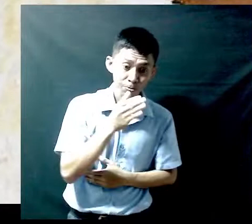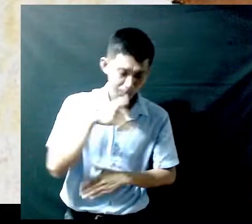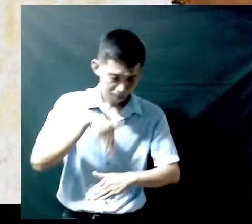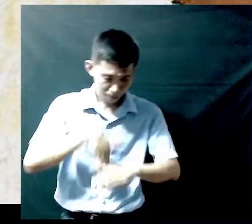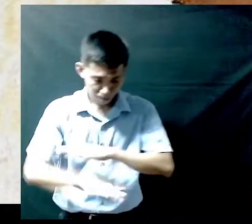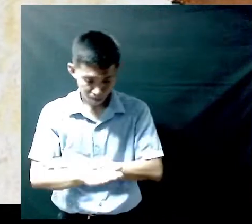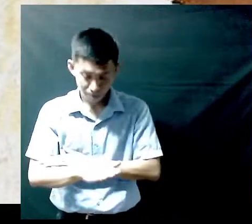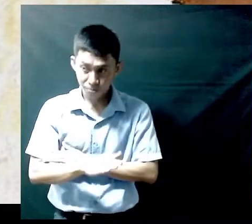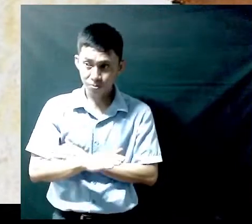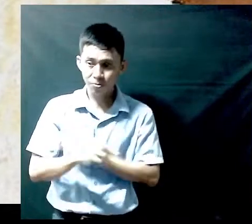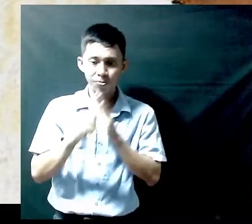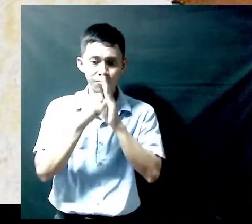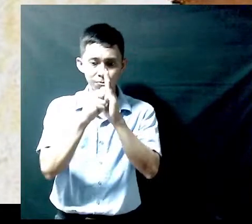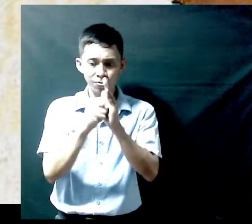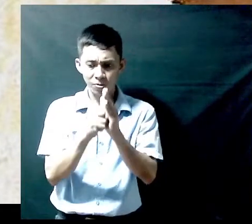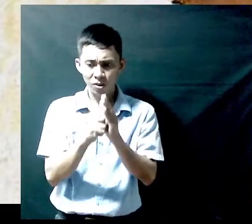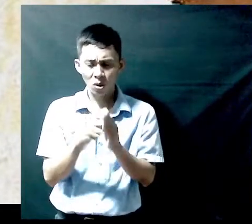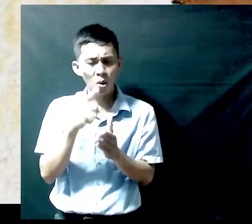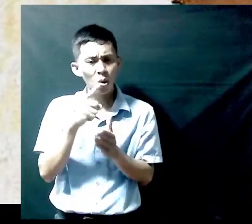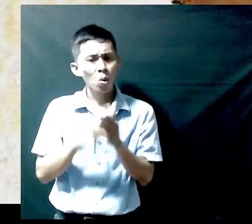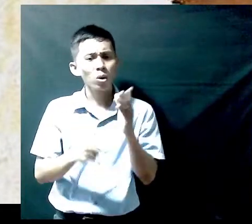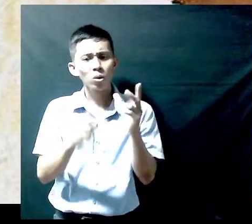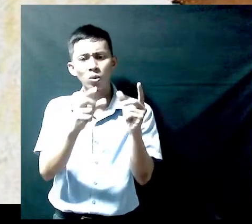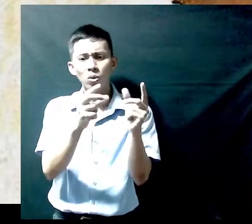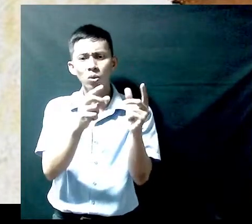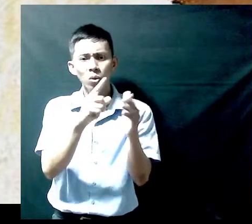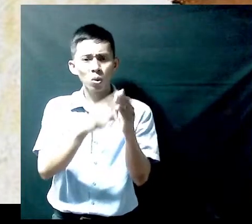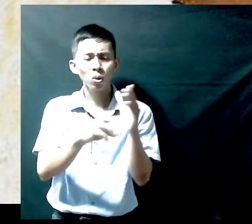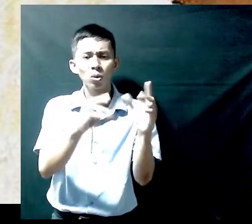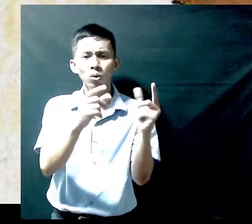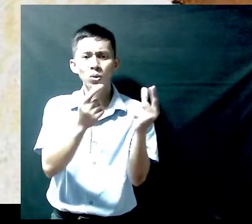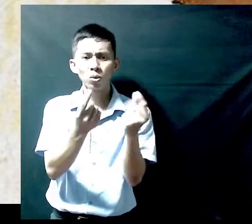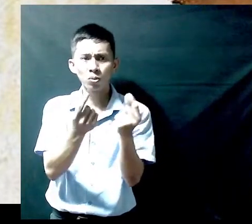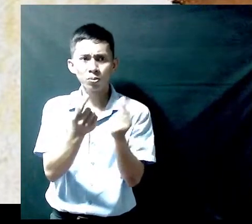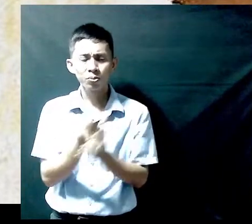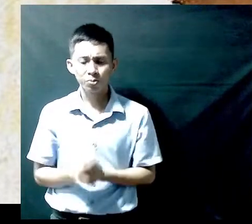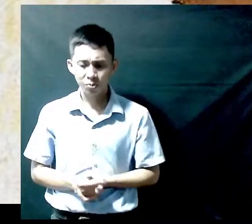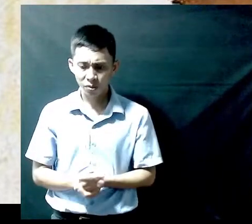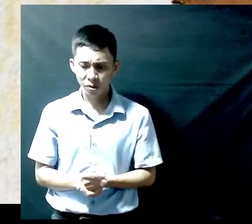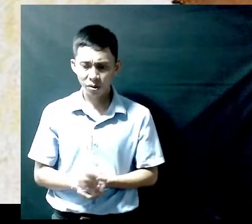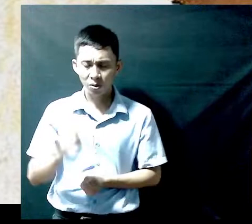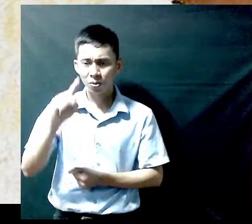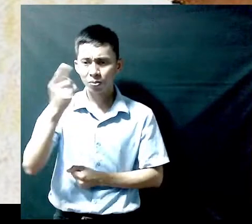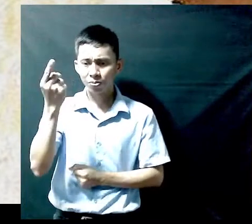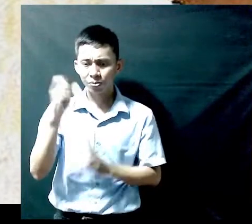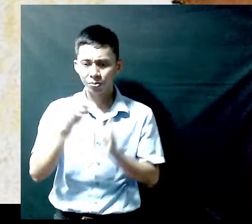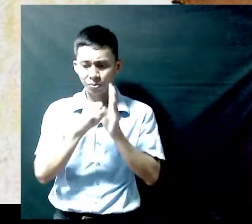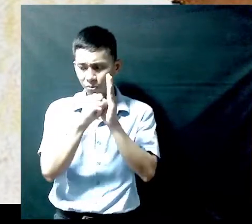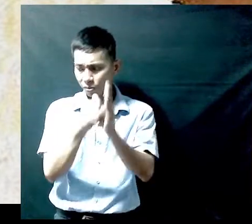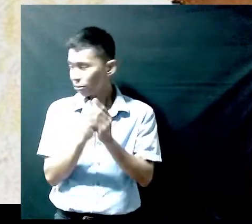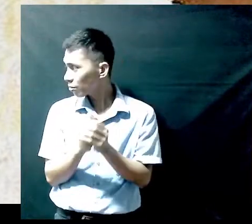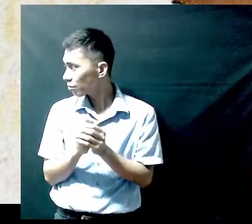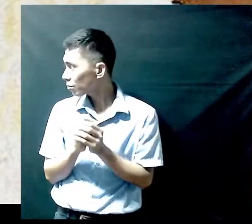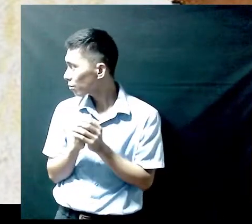niya. Ano niyo ang ginawa ni Hannah? Ito po ang sabi. 1 Samuel 1:28, nasa screen naman po natin 'yan.